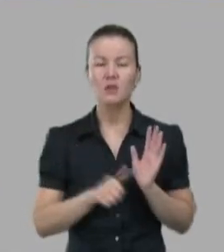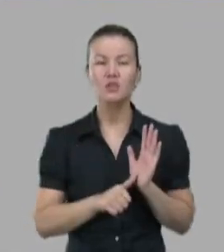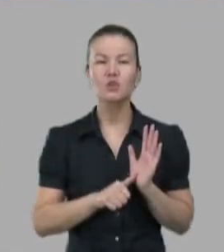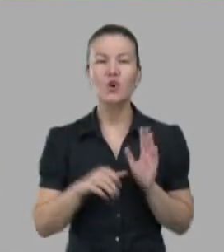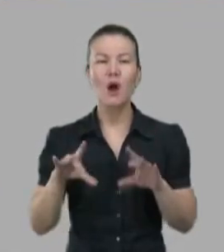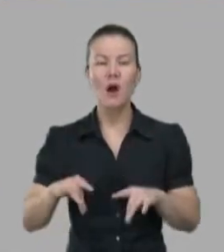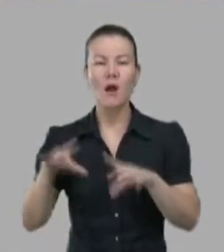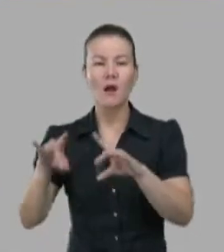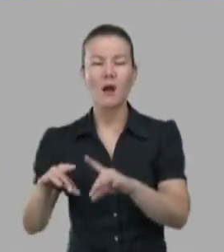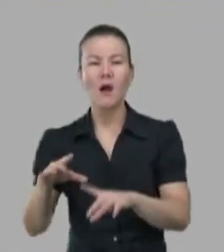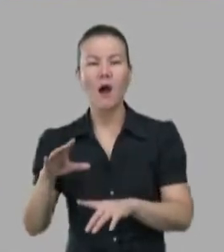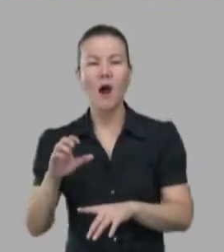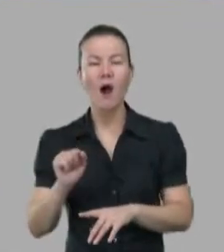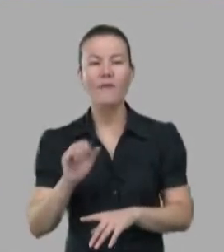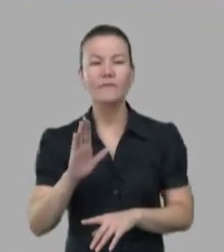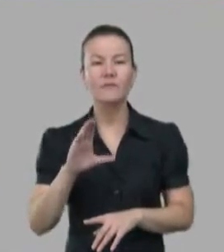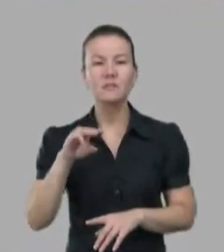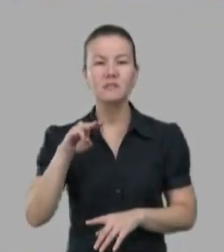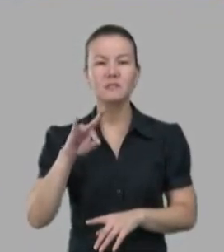Австралия.